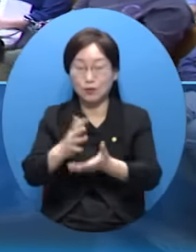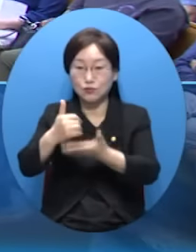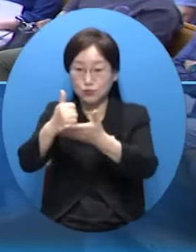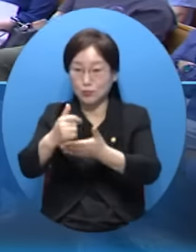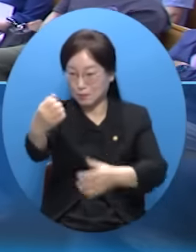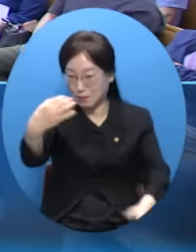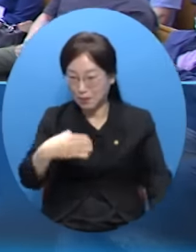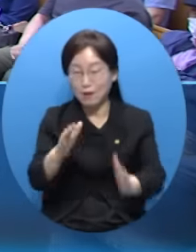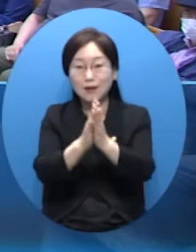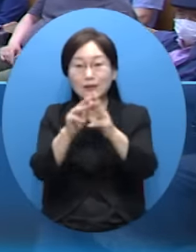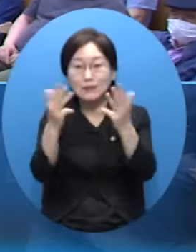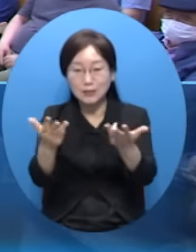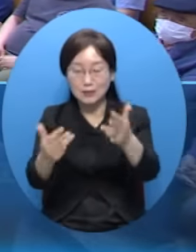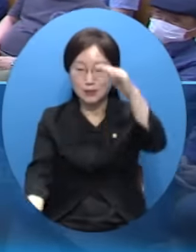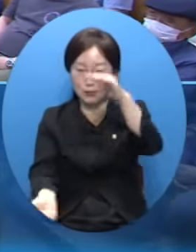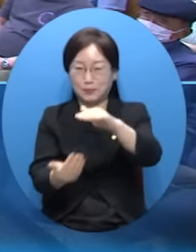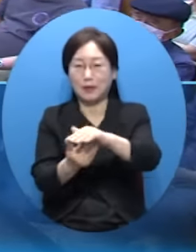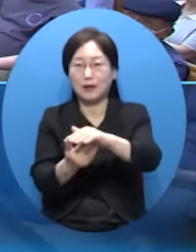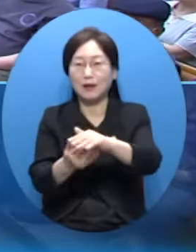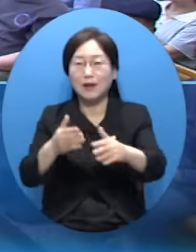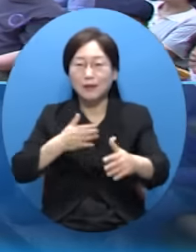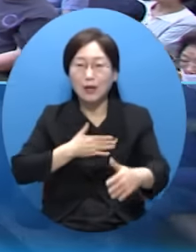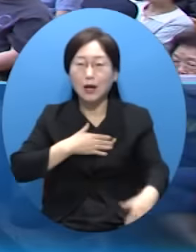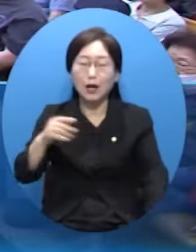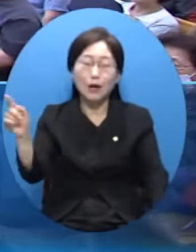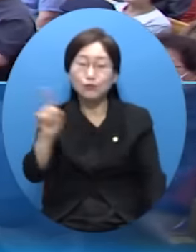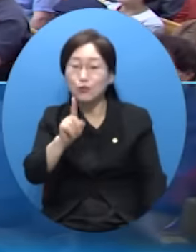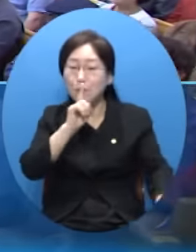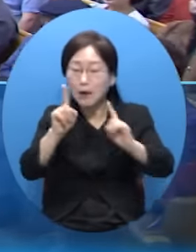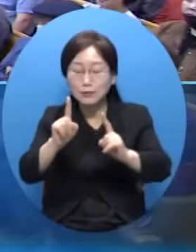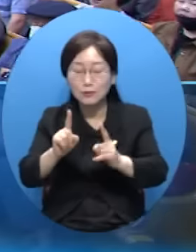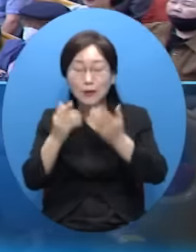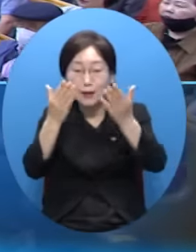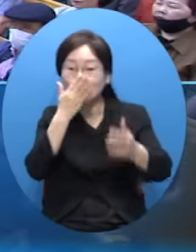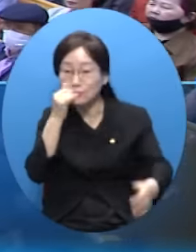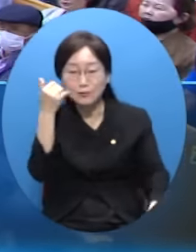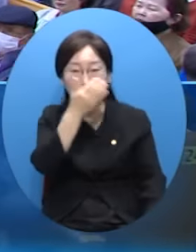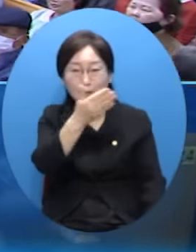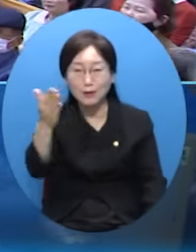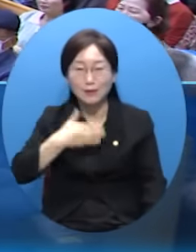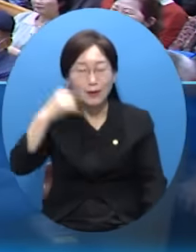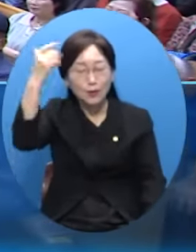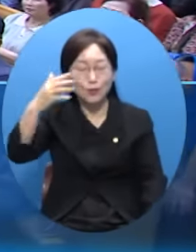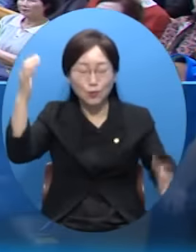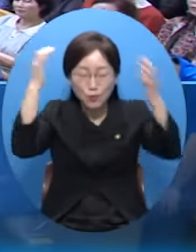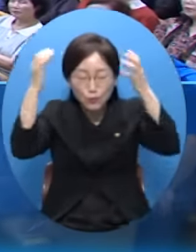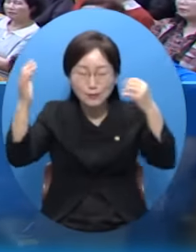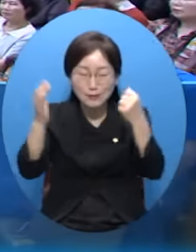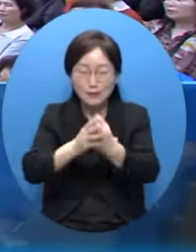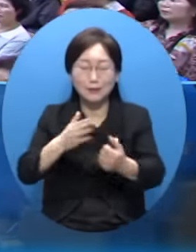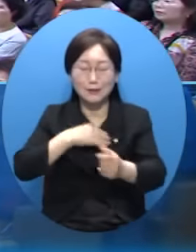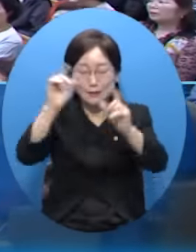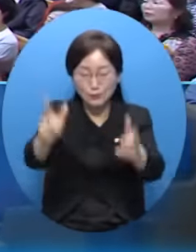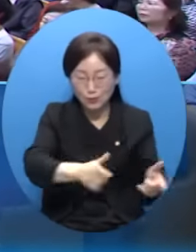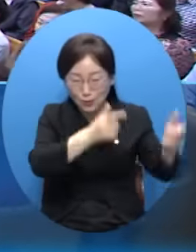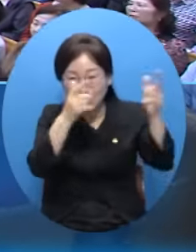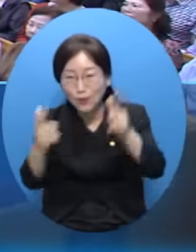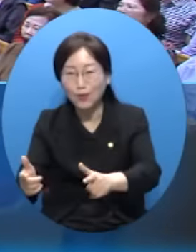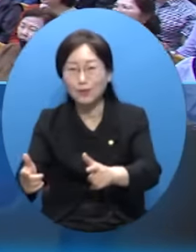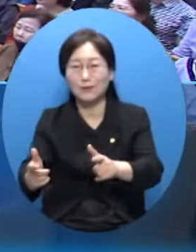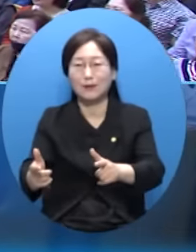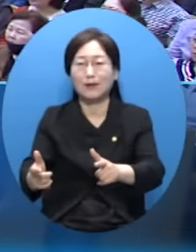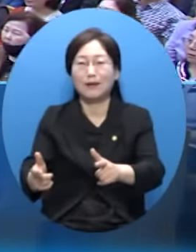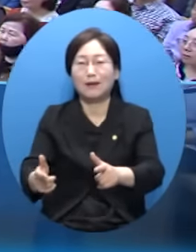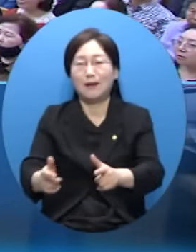내게 말씀하시고 또 친히 이루셨사오니 내가 무슨 말씀을 하오리까. 내 영혼의 고통으로 말미암아 내가 종신토록 방황하리다.